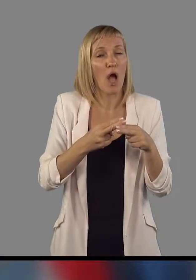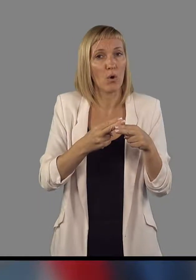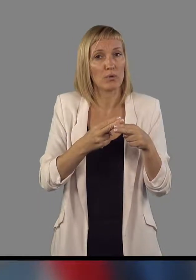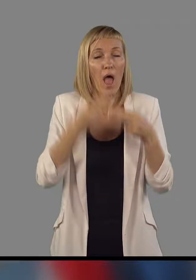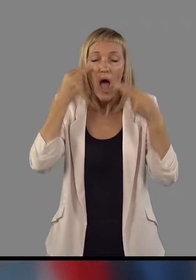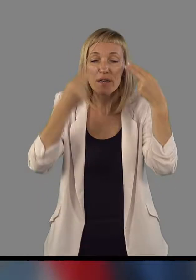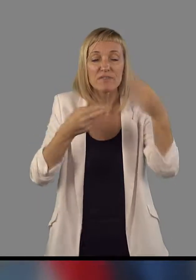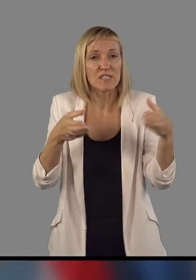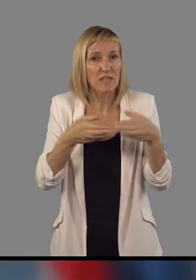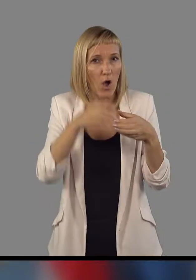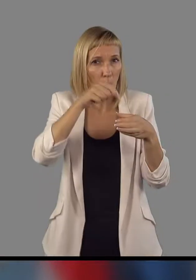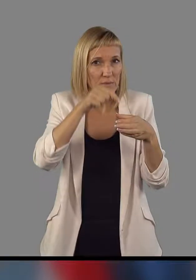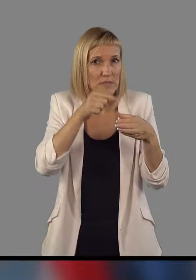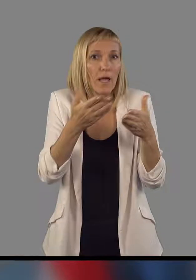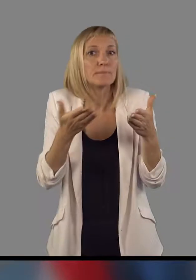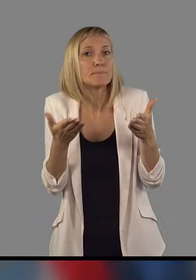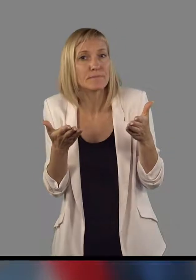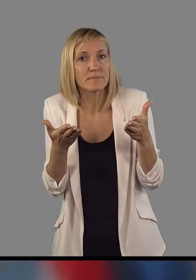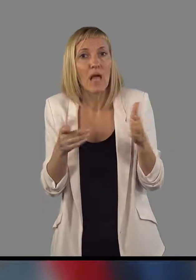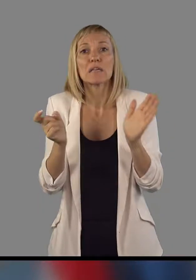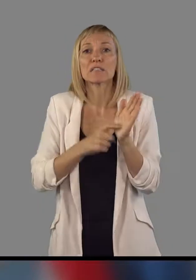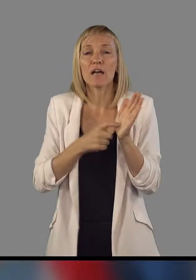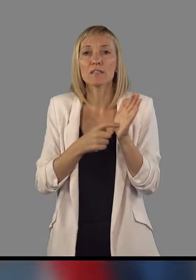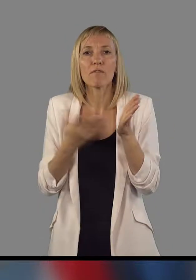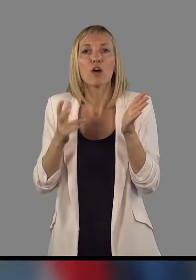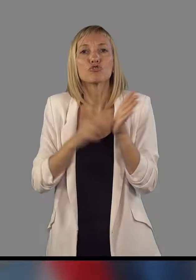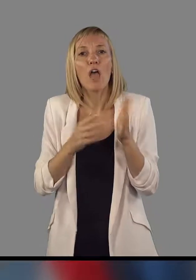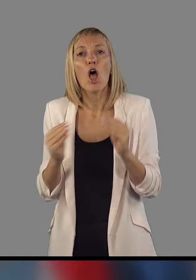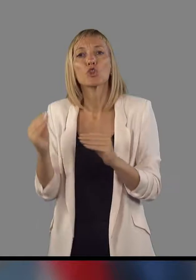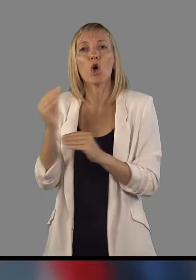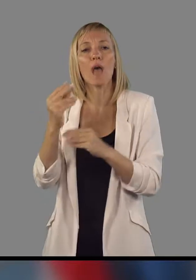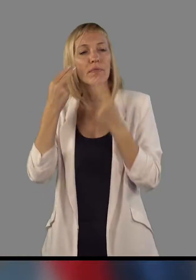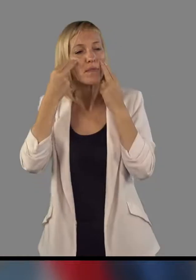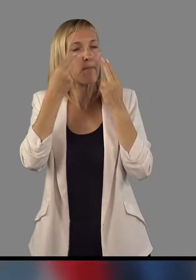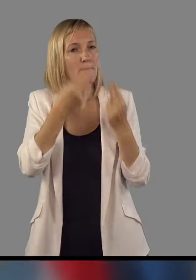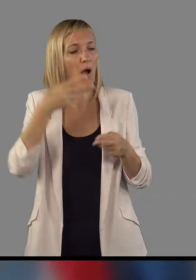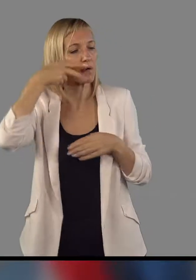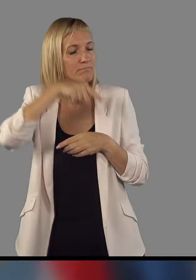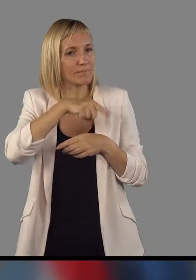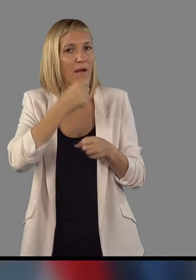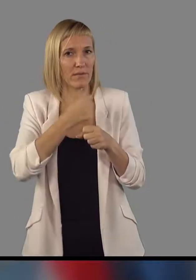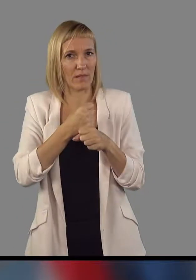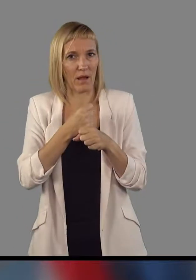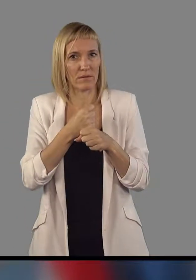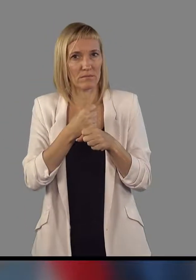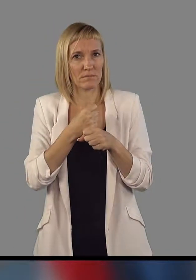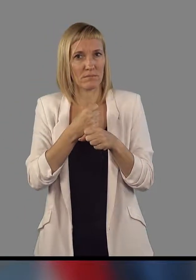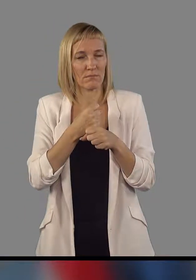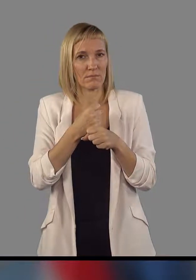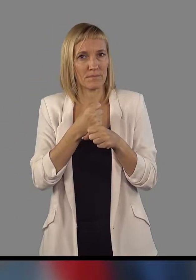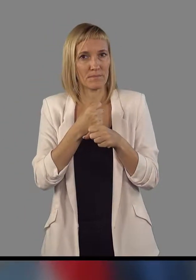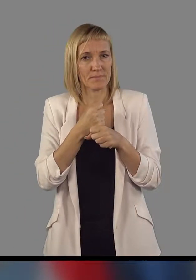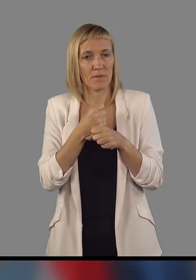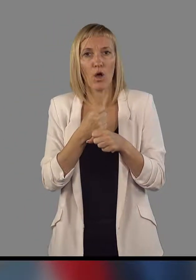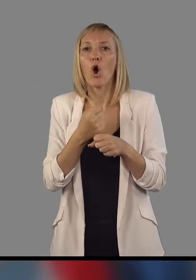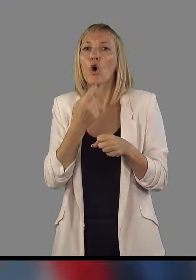revizijske komisije vendarle tudi zahtevajo neko revizijo same revizijske komisije, revizijo revizijske